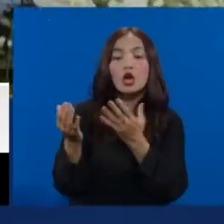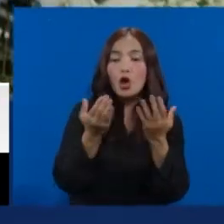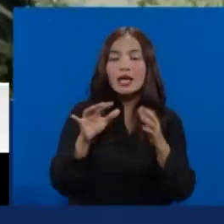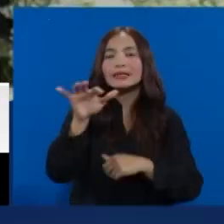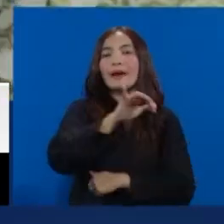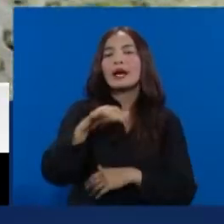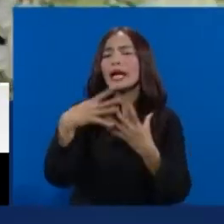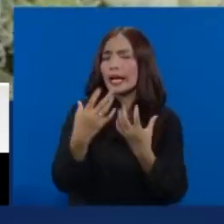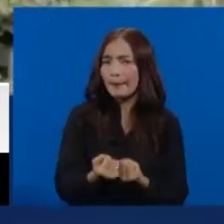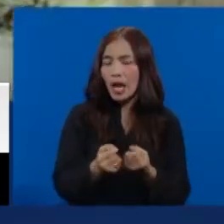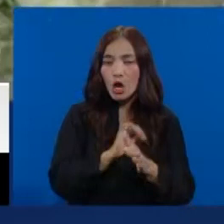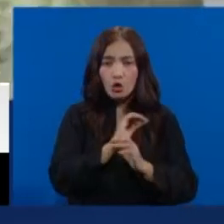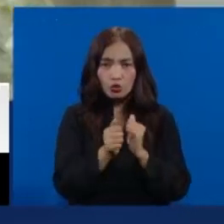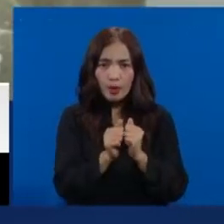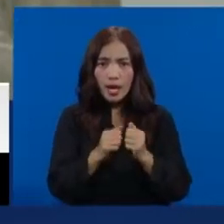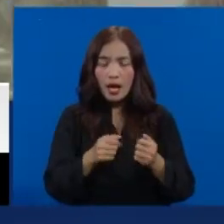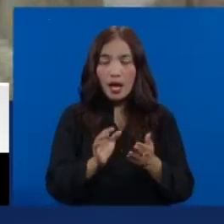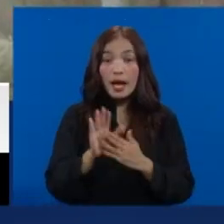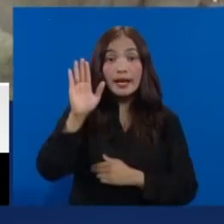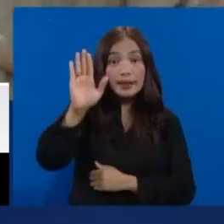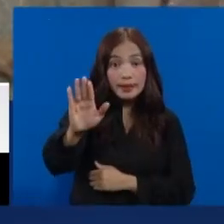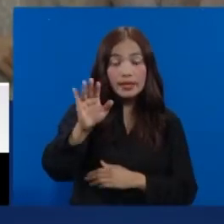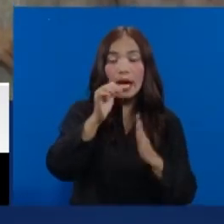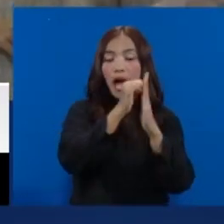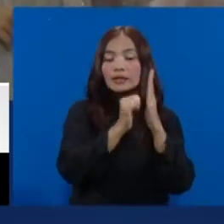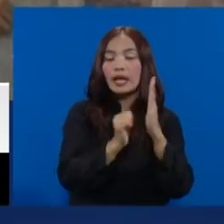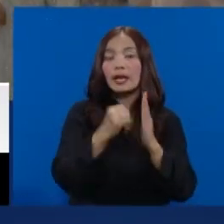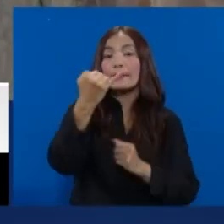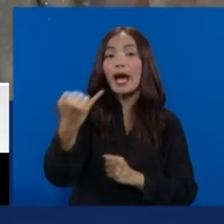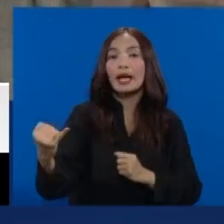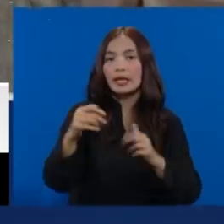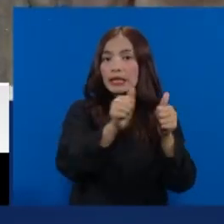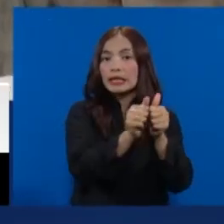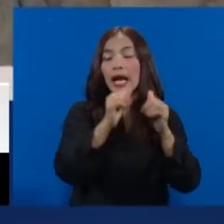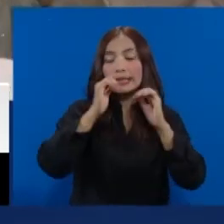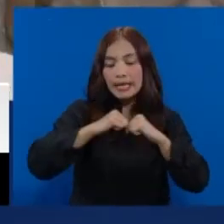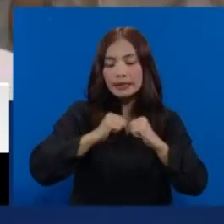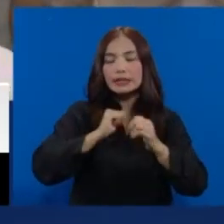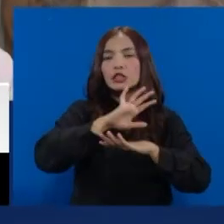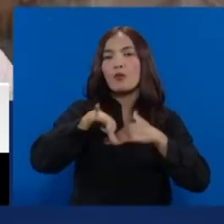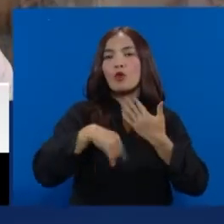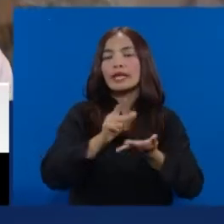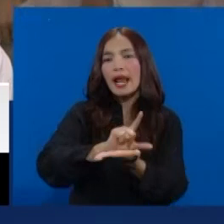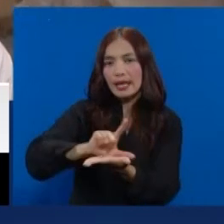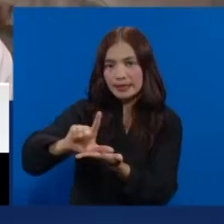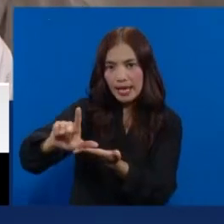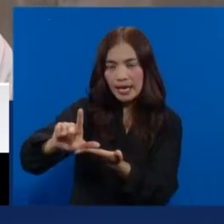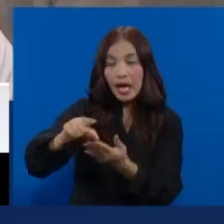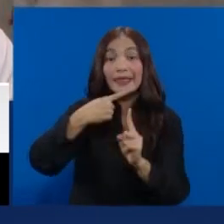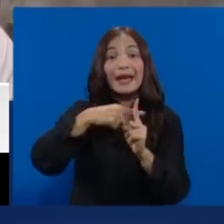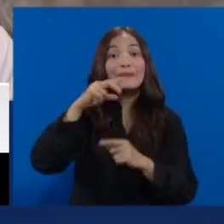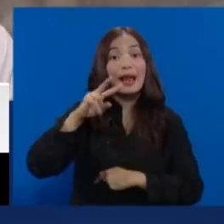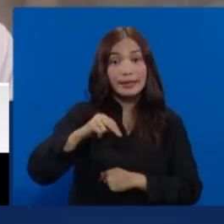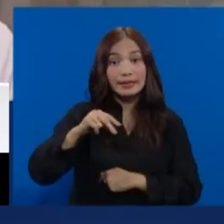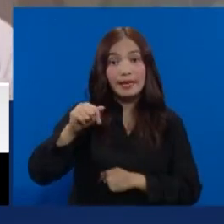Tentunya diharapkan agar nantinya acara hingga akad nikah berjalan dengan lancar. Selain itu juga Benny, yang